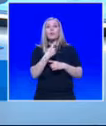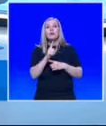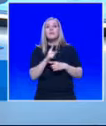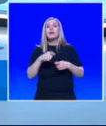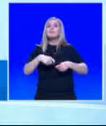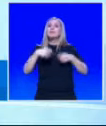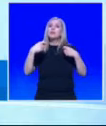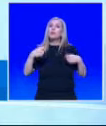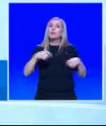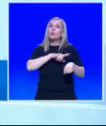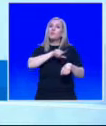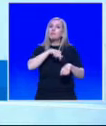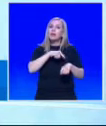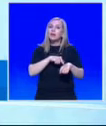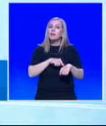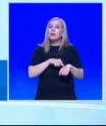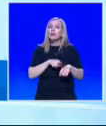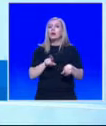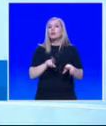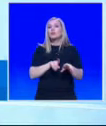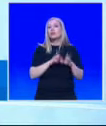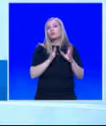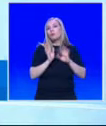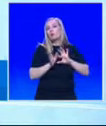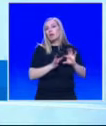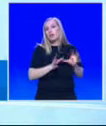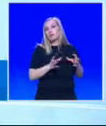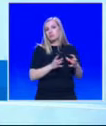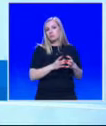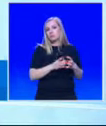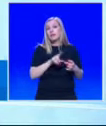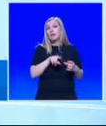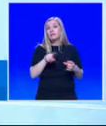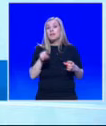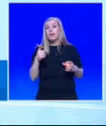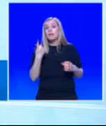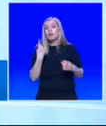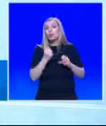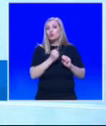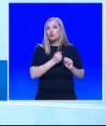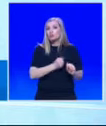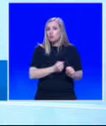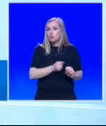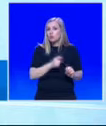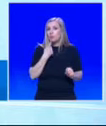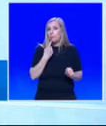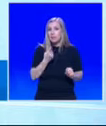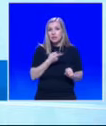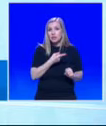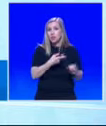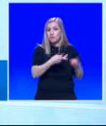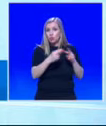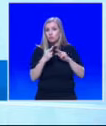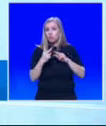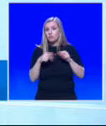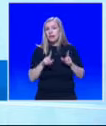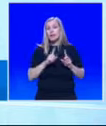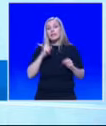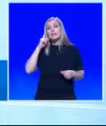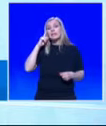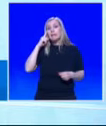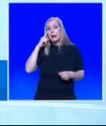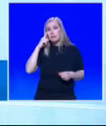време като собствен политически субект. Всеки един конституционалист, който попитате, ще ви каже, че това не е било